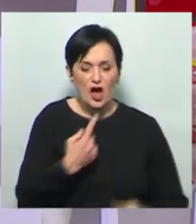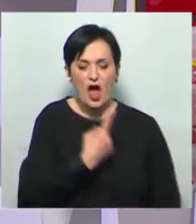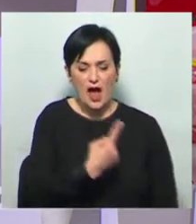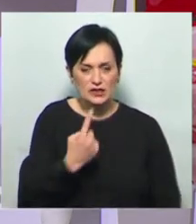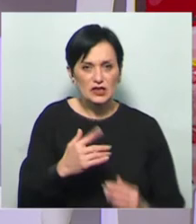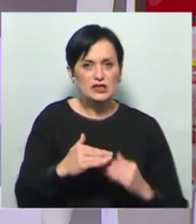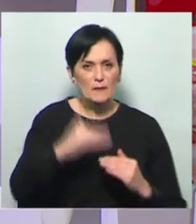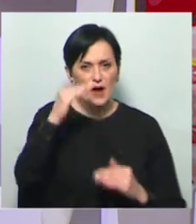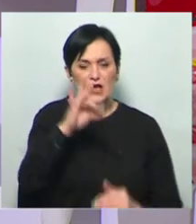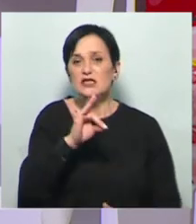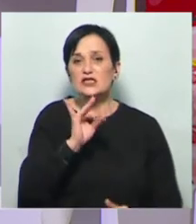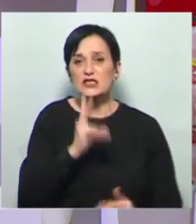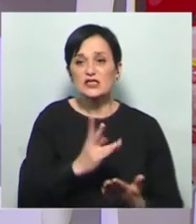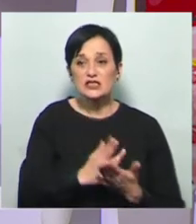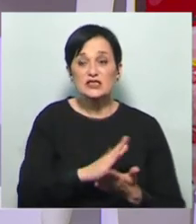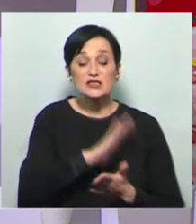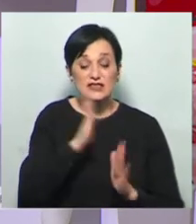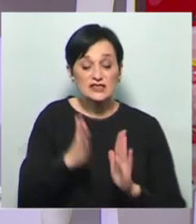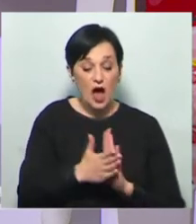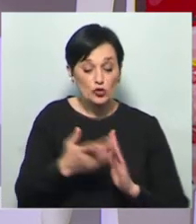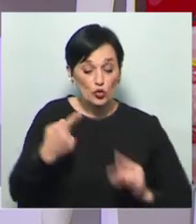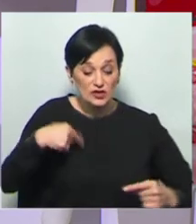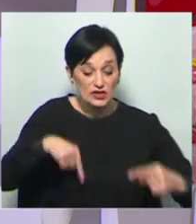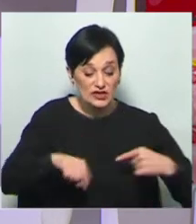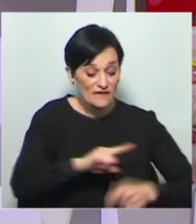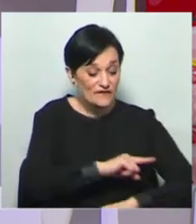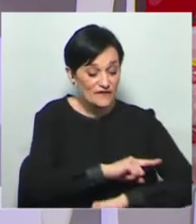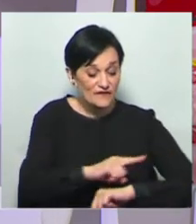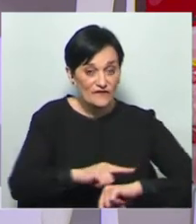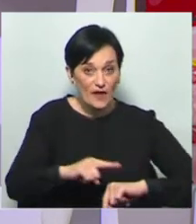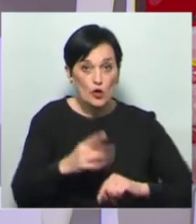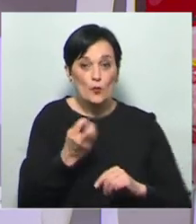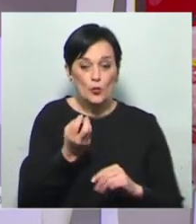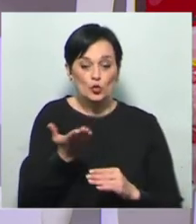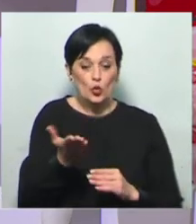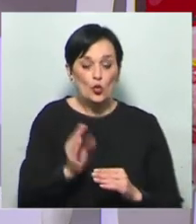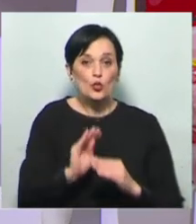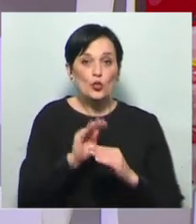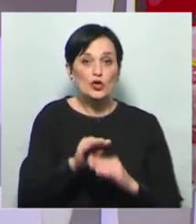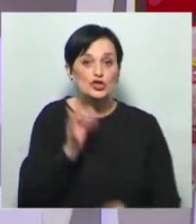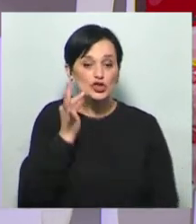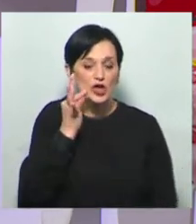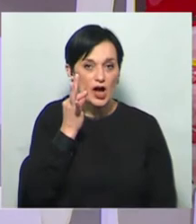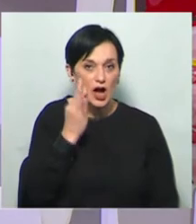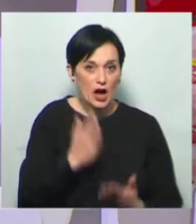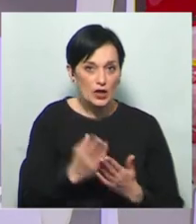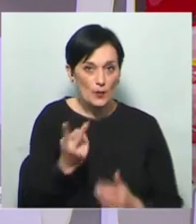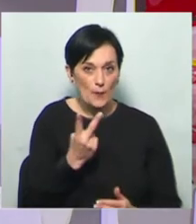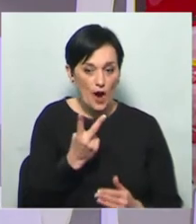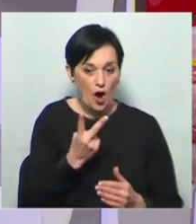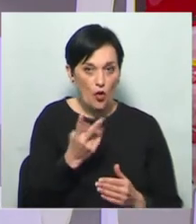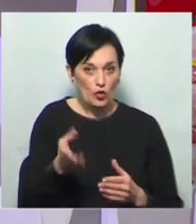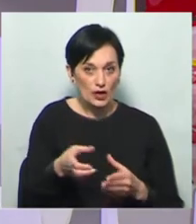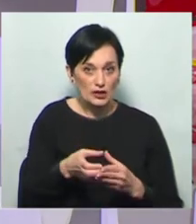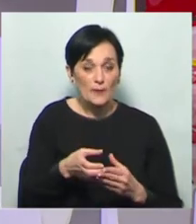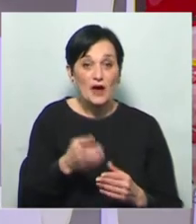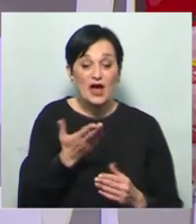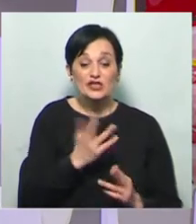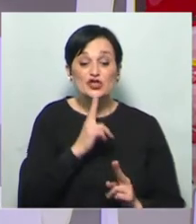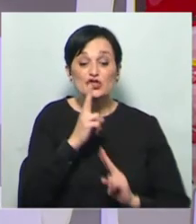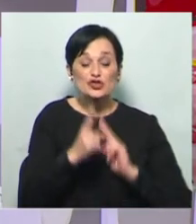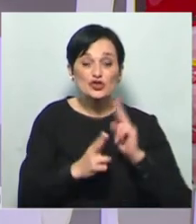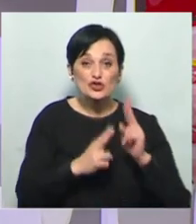რისკ ფაქტორის შემცველი საერთოდ ვენური პათოლოგიისთვის, მით უმეტეს ქალბატონს მეორე რისკ ფაქტორია შაქრიანი დიაბეტი. თუმცა იმ ჩივილებში ხარ ასე